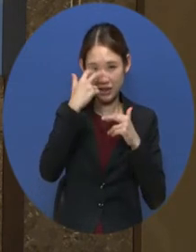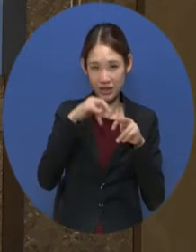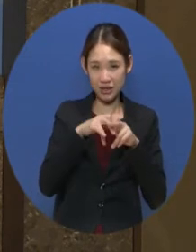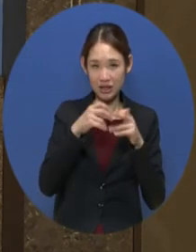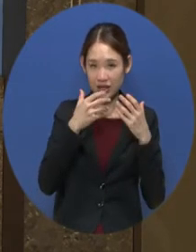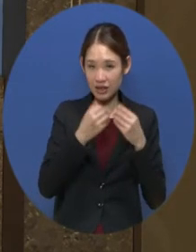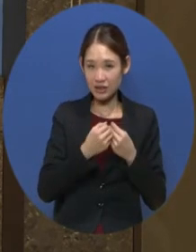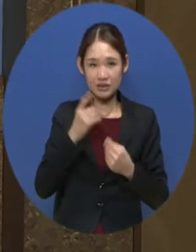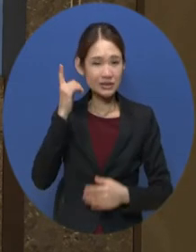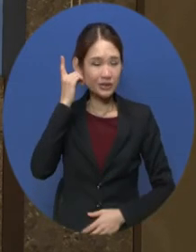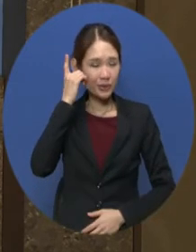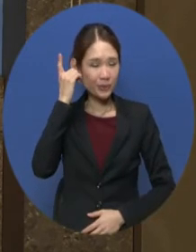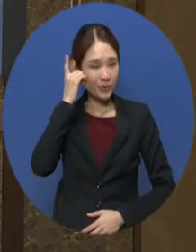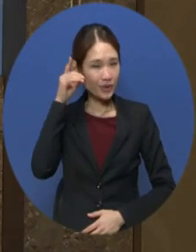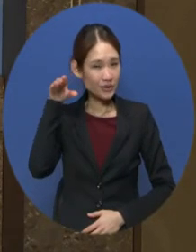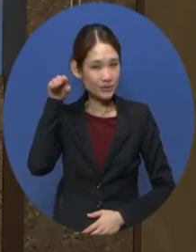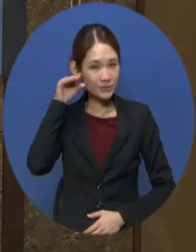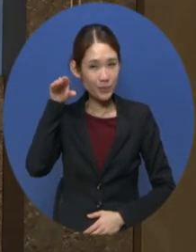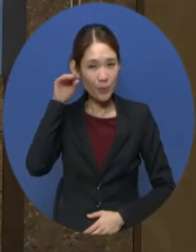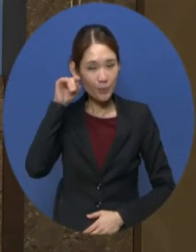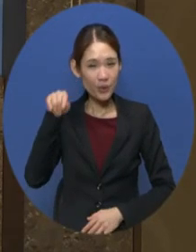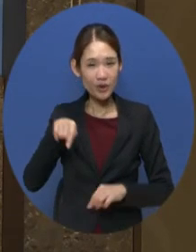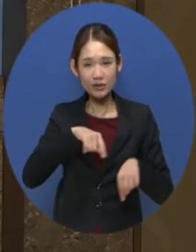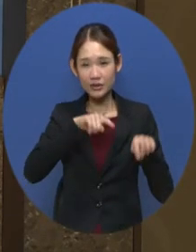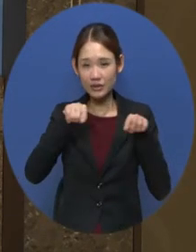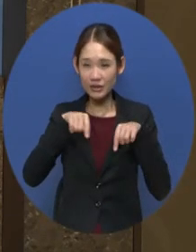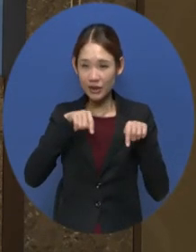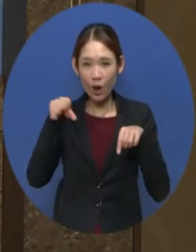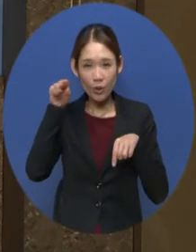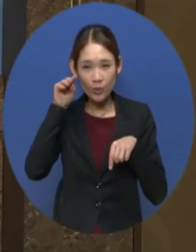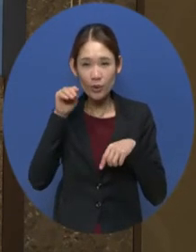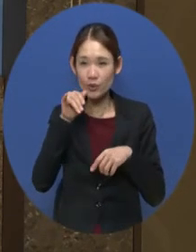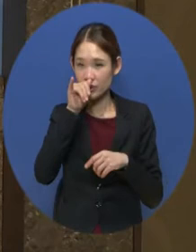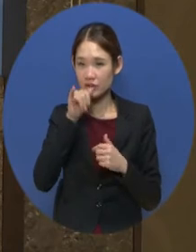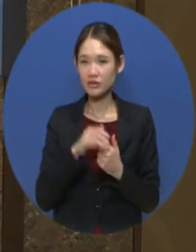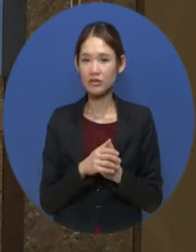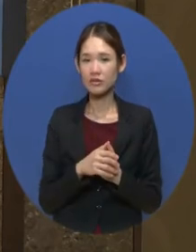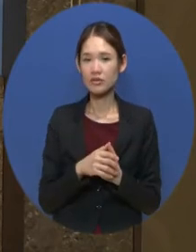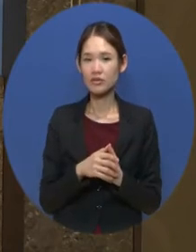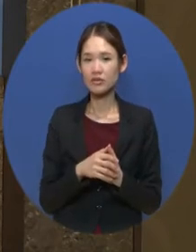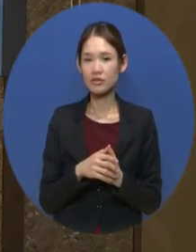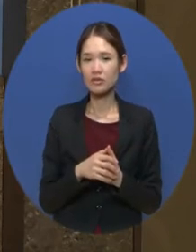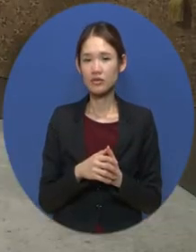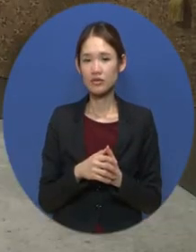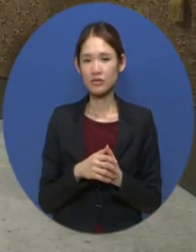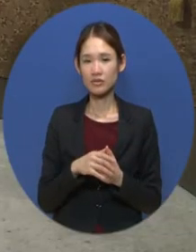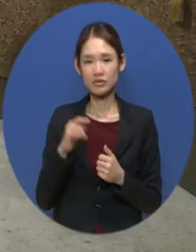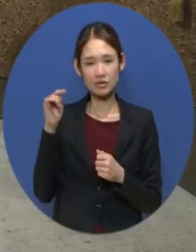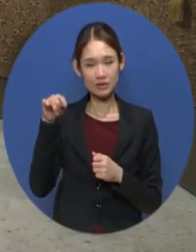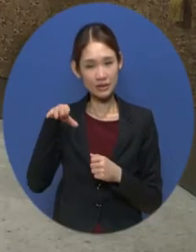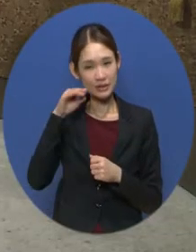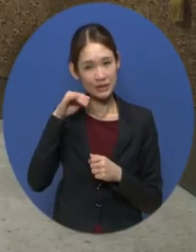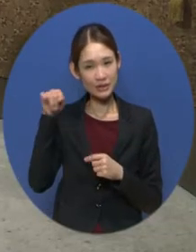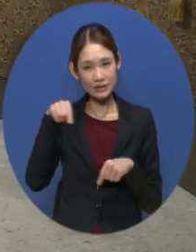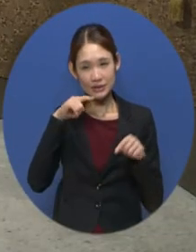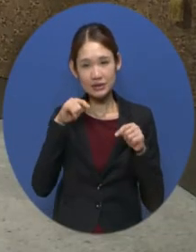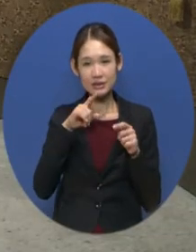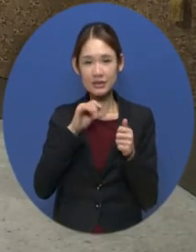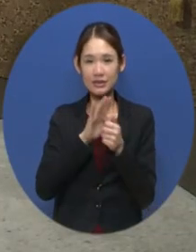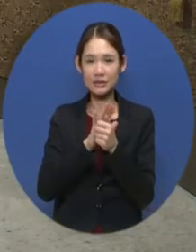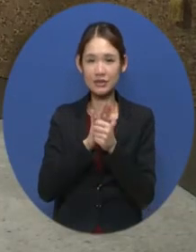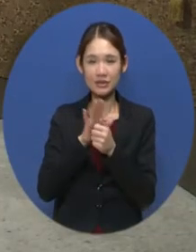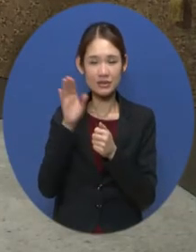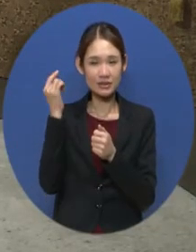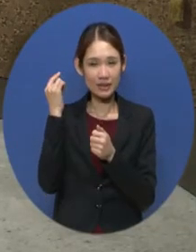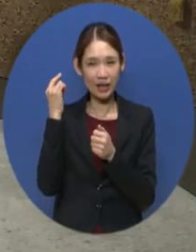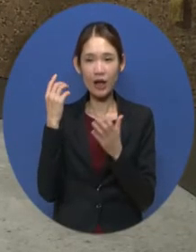시각장애인분들 같은 경우에는 핸드폰에서 음성이 들리는 경우가 있었잖아요. 네네. 있잖아요. 그래서 네. 음성 지원이 모두 가능합니다.